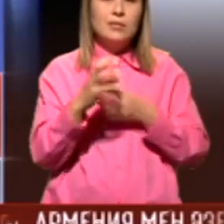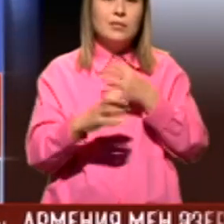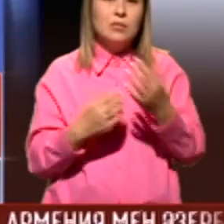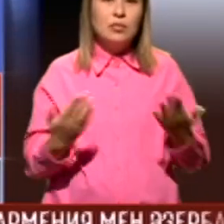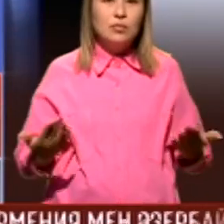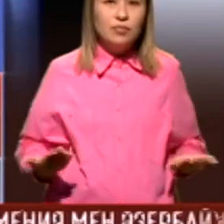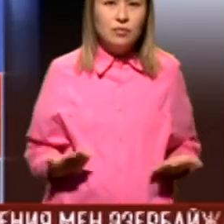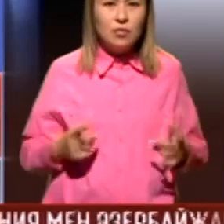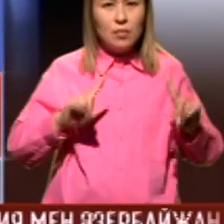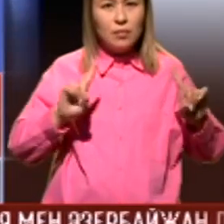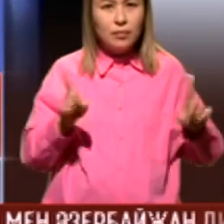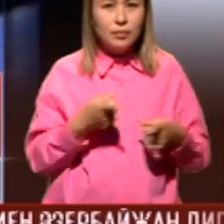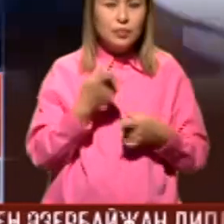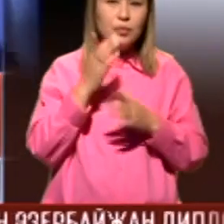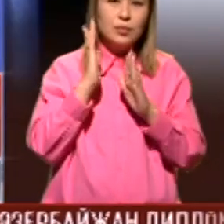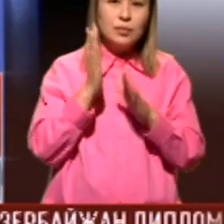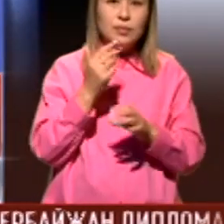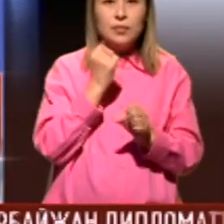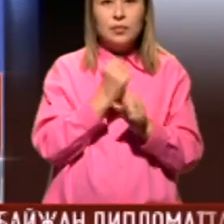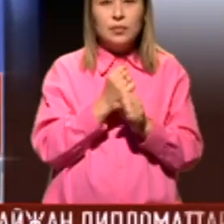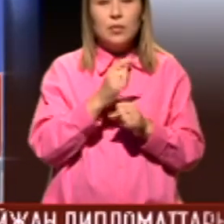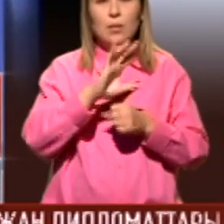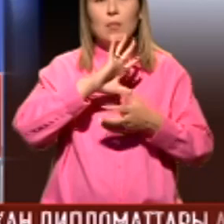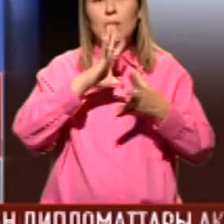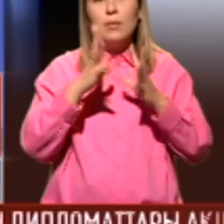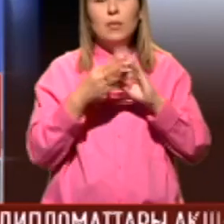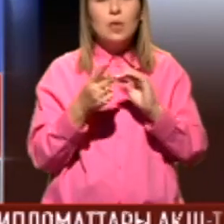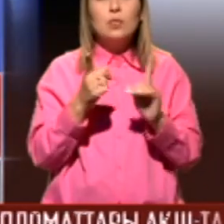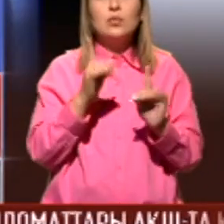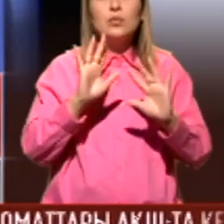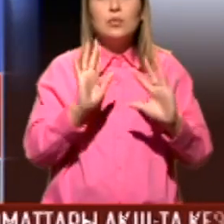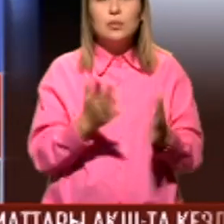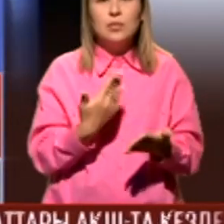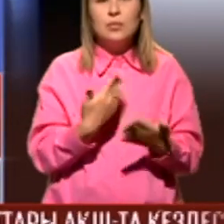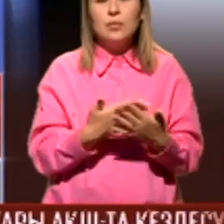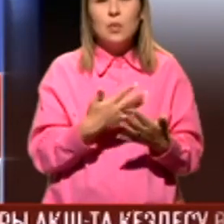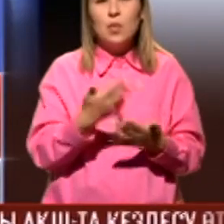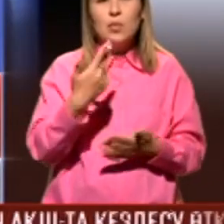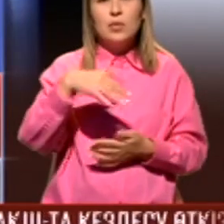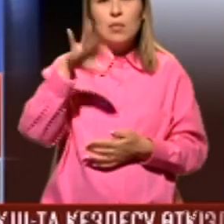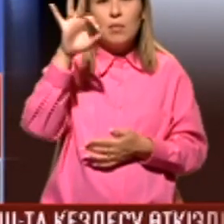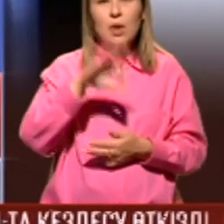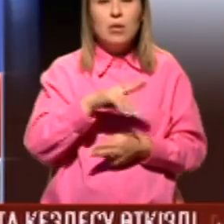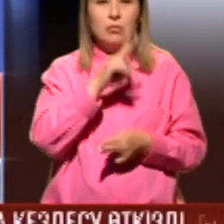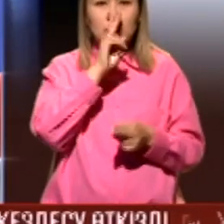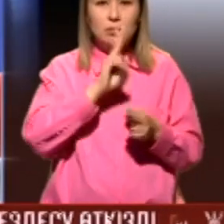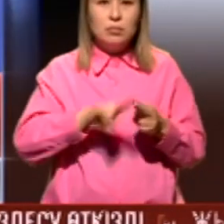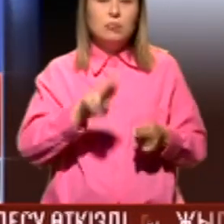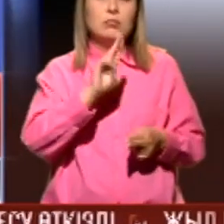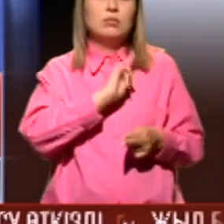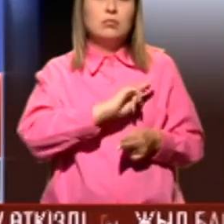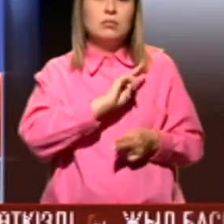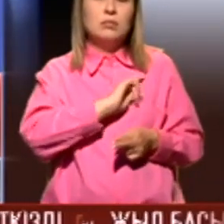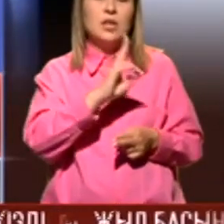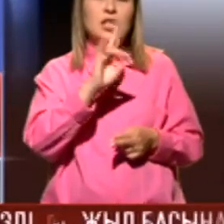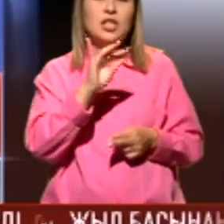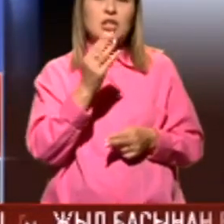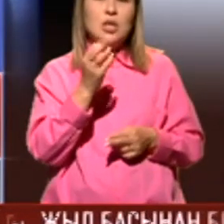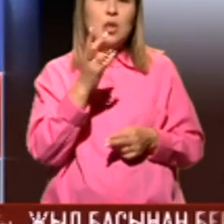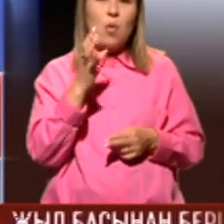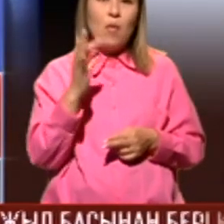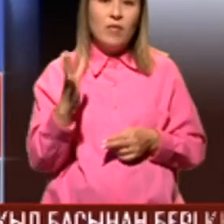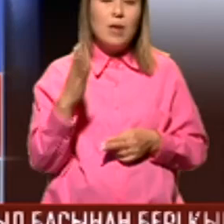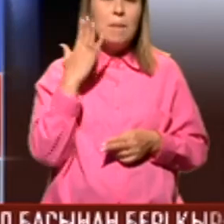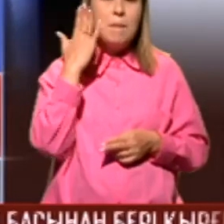төңкеріп тастайым, қопарып тастайым деді, ал арты неге соқты? 30% жерінен айырылып қалды. Грузия да солай, Кишинев та солай, Молдова да